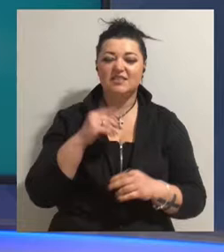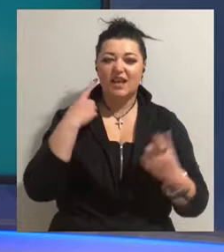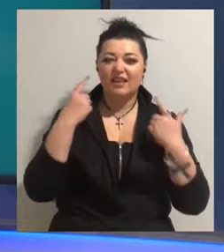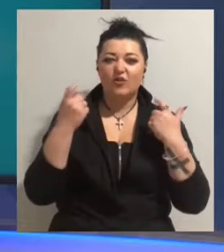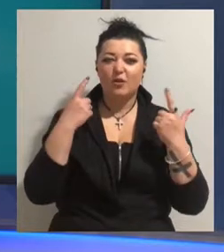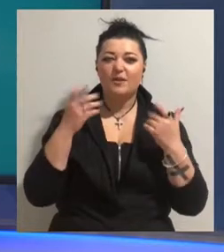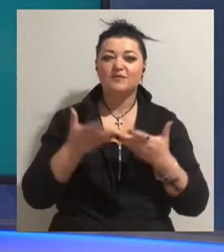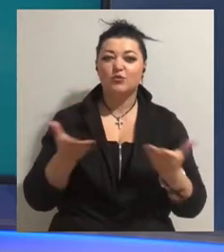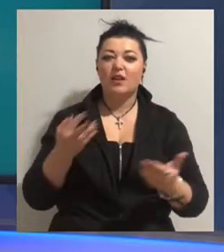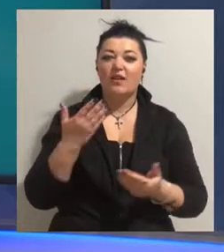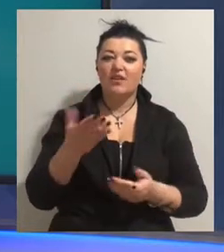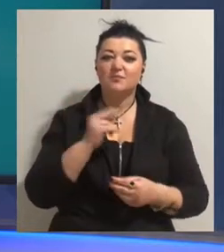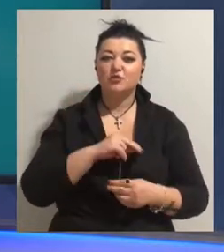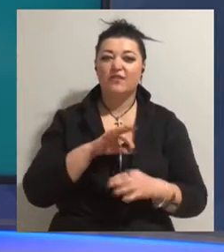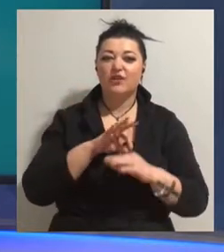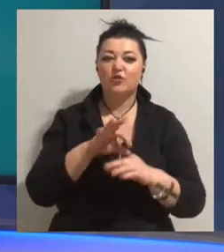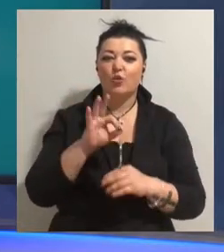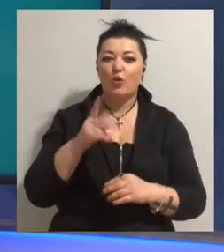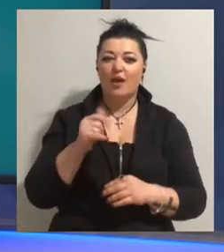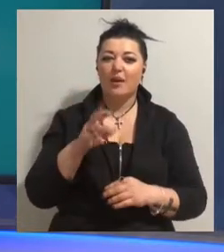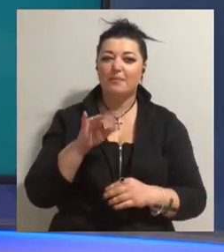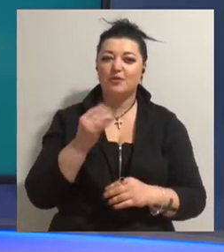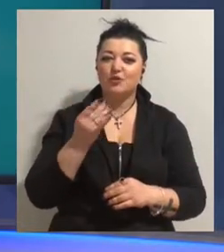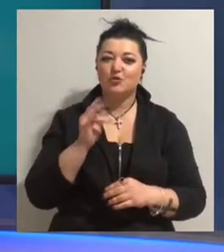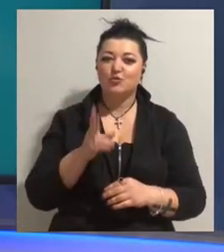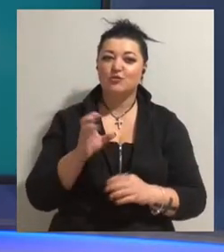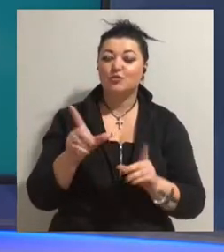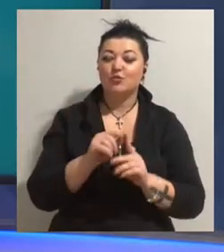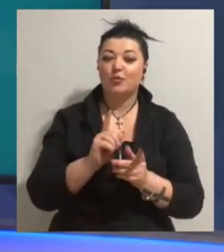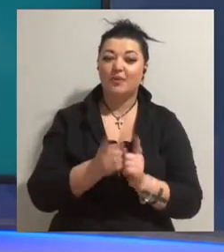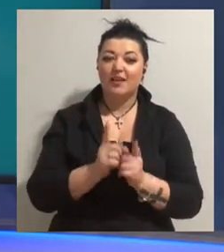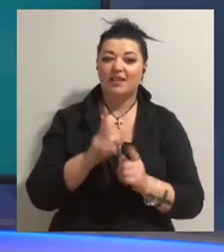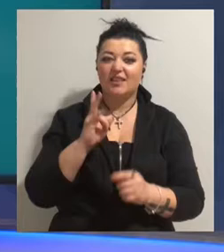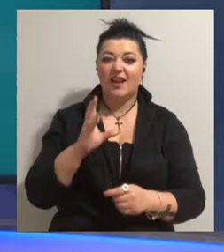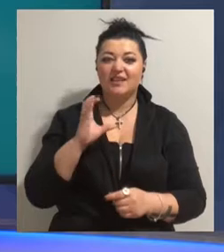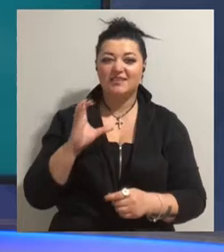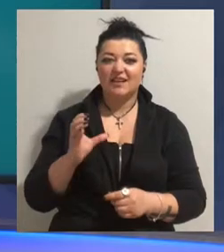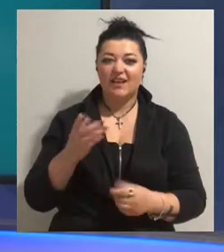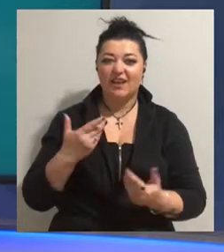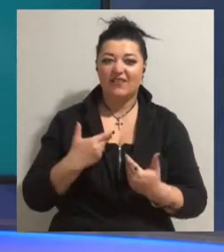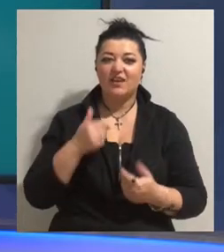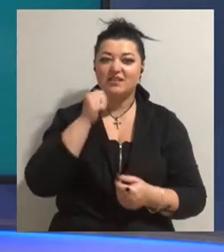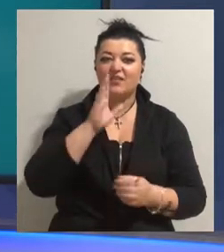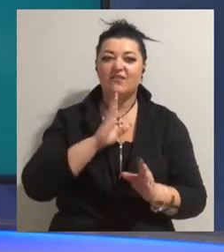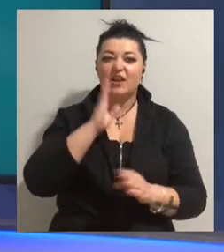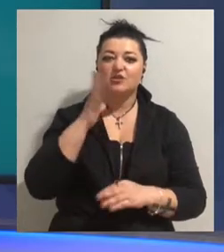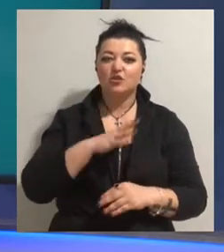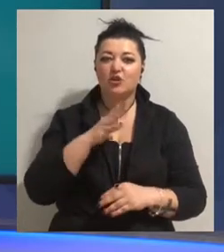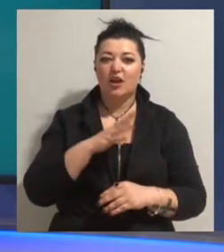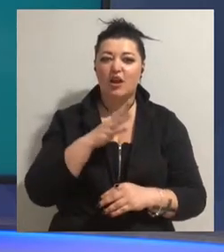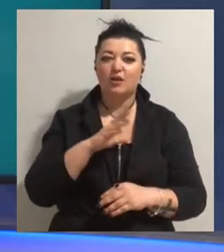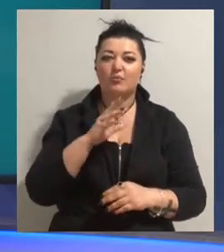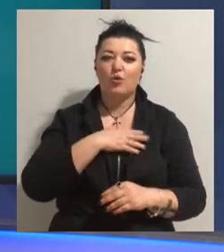студії для вас працювала ведуча Ольга Міщук, сортопереклад Наталя Сергєєва. Завтра вранці чекайте на мою колегу